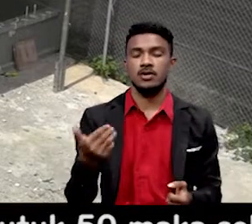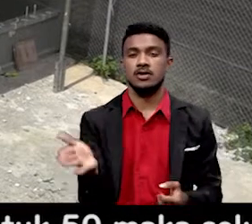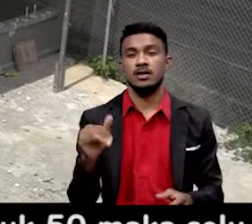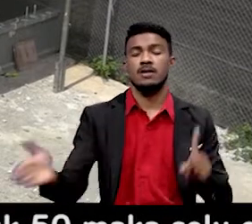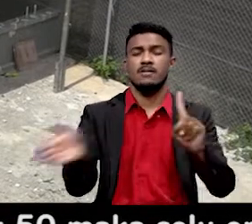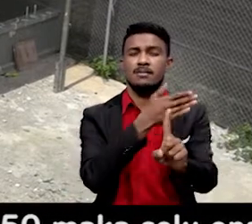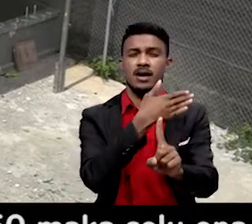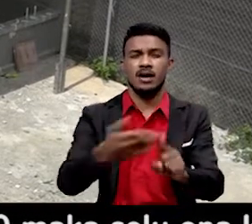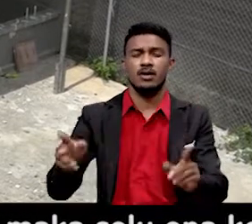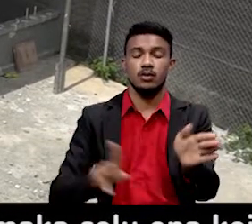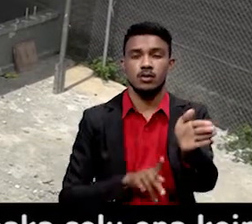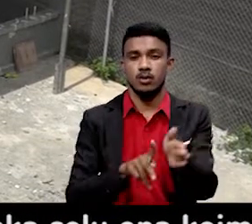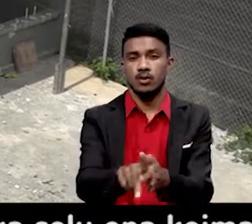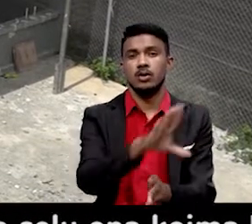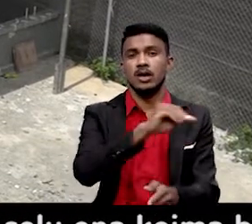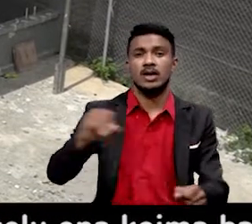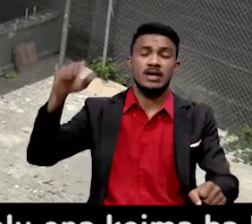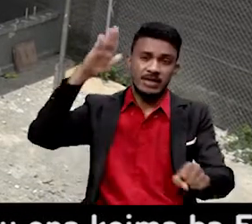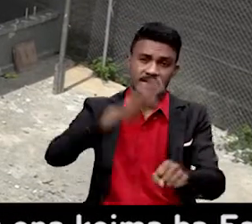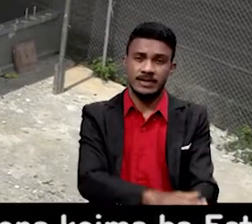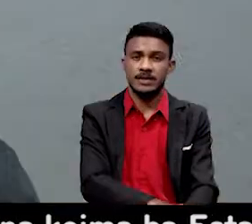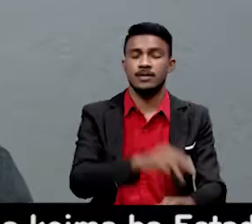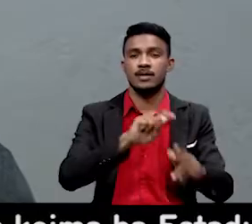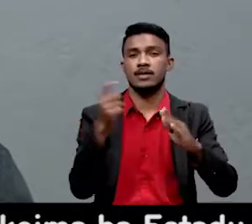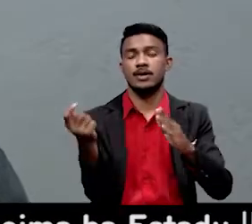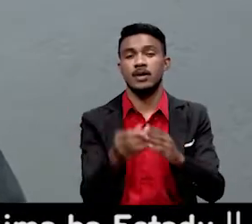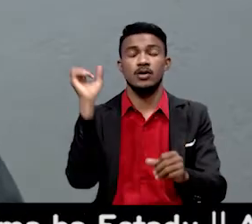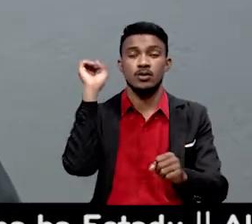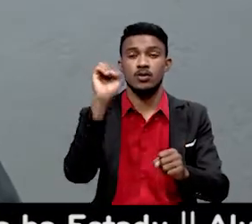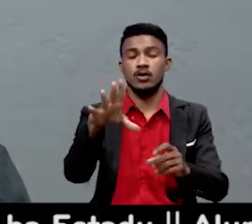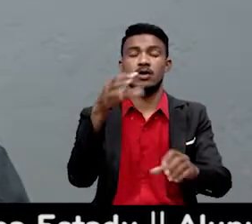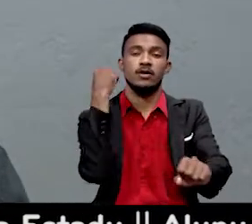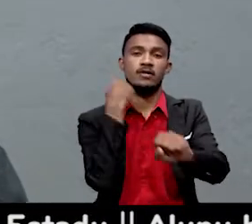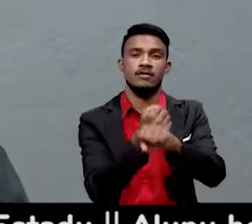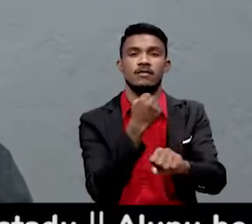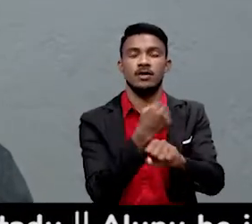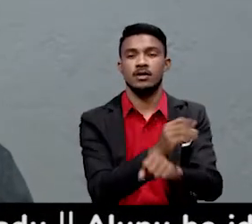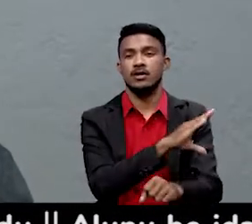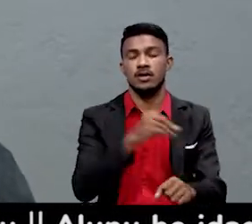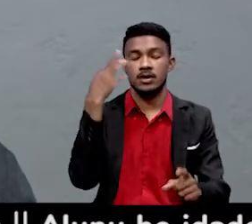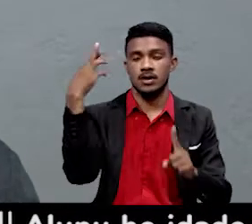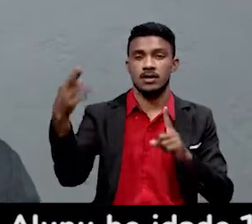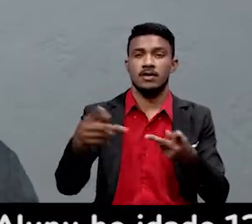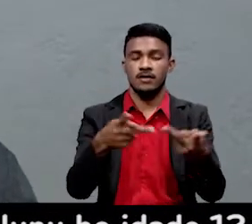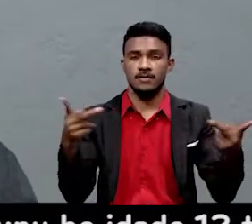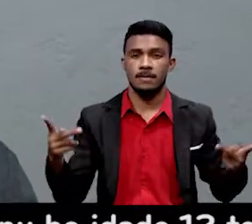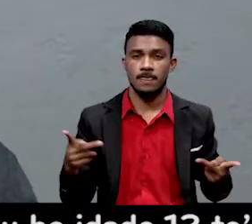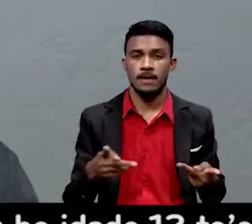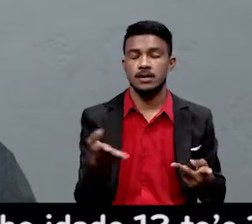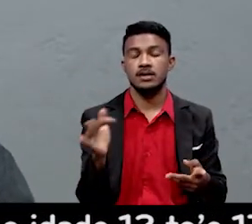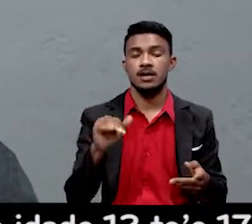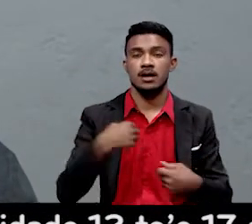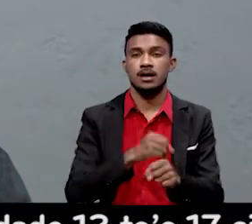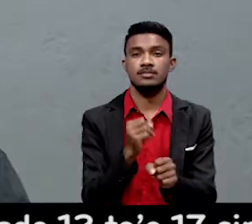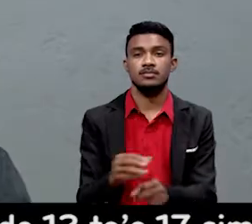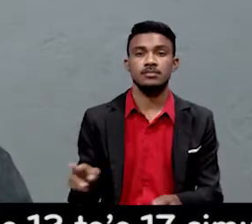tandei samatan itu kareta tudo fatuk na tone i ha mortuario si si halo le bedalan tumba i sida